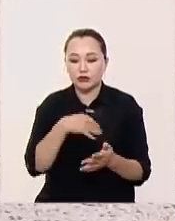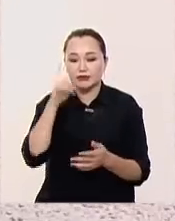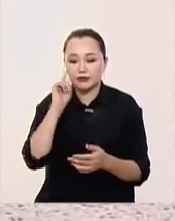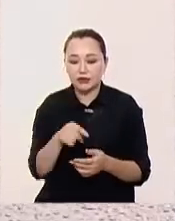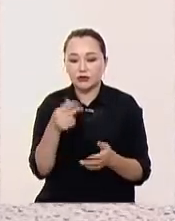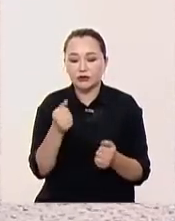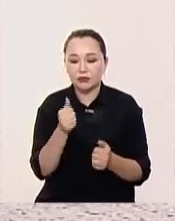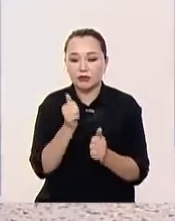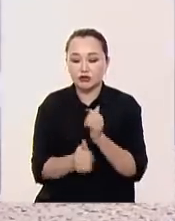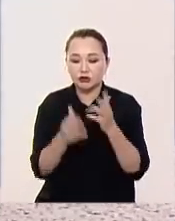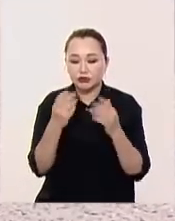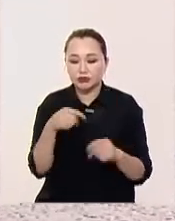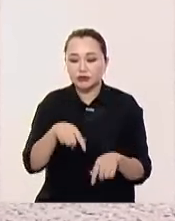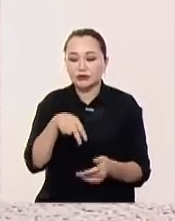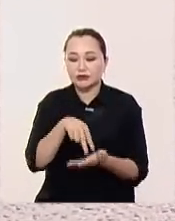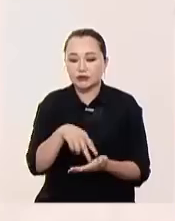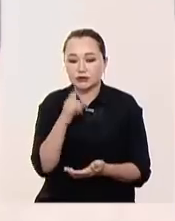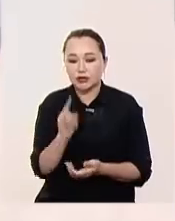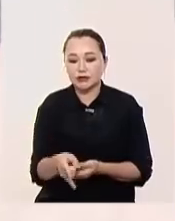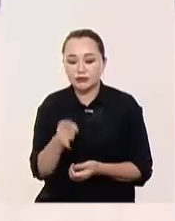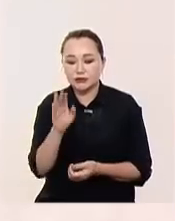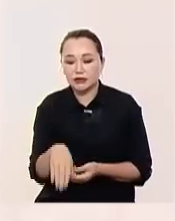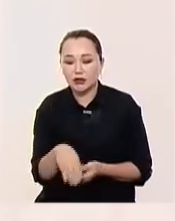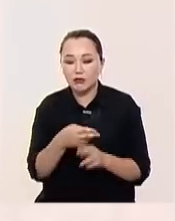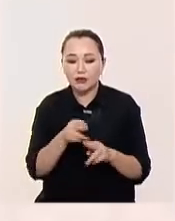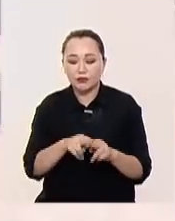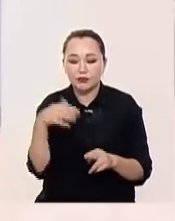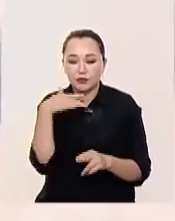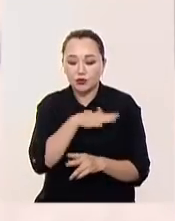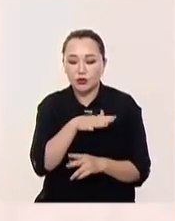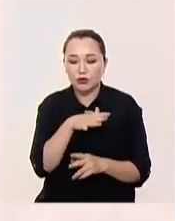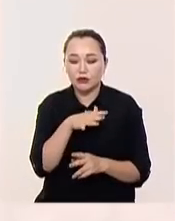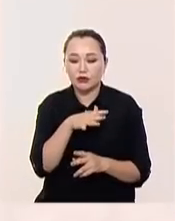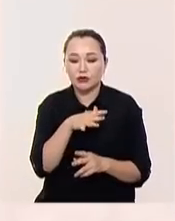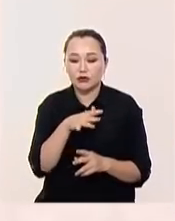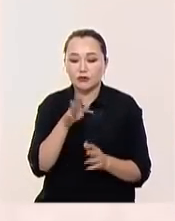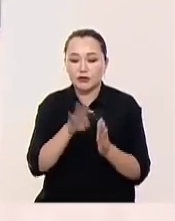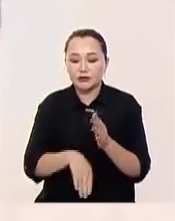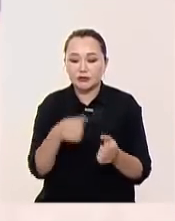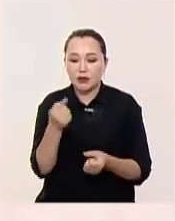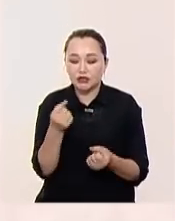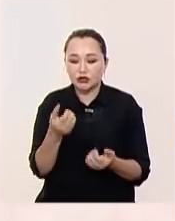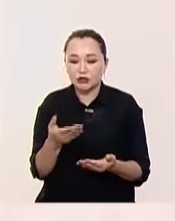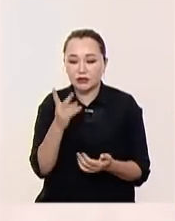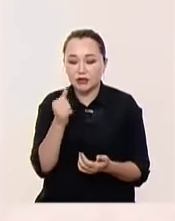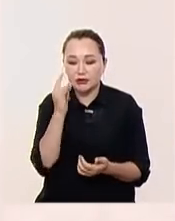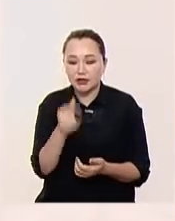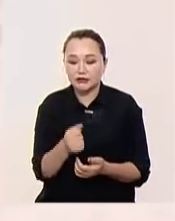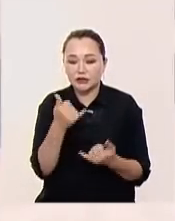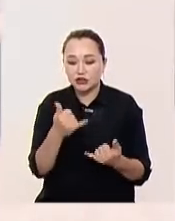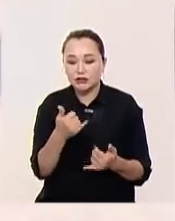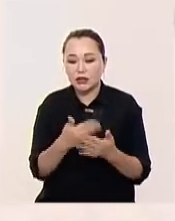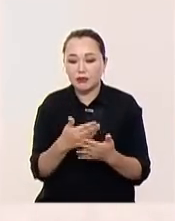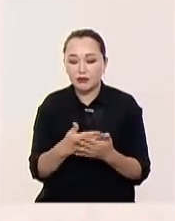и почти каждый день тут стою, ловлю такси. Потому что многие без машин на такси. Сейчас,